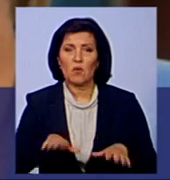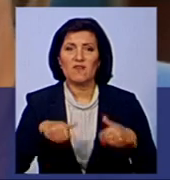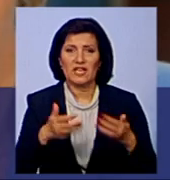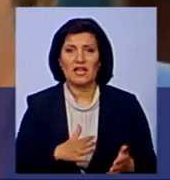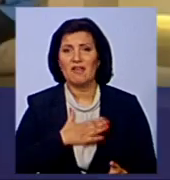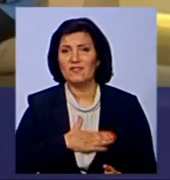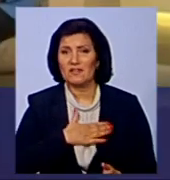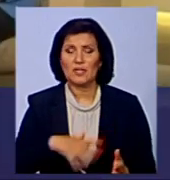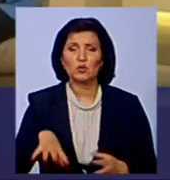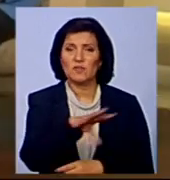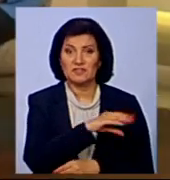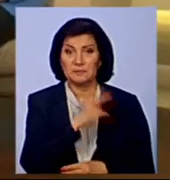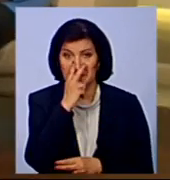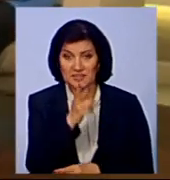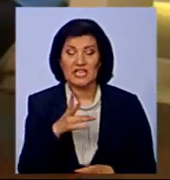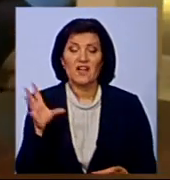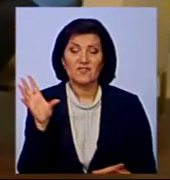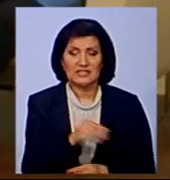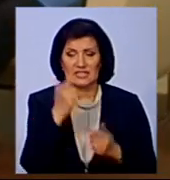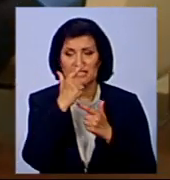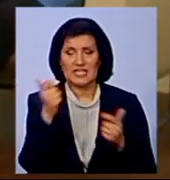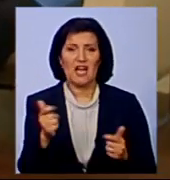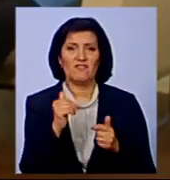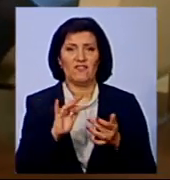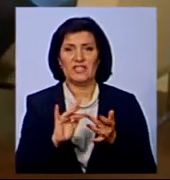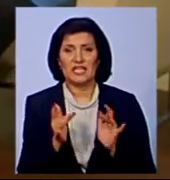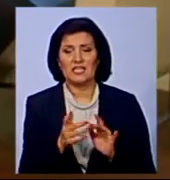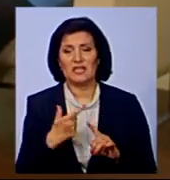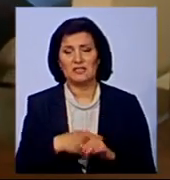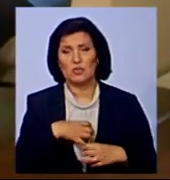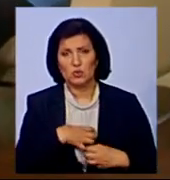влаштовував усіх. І бачите, ось це все, заяви в Твіттері, це сумно і викликає жаль.